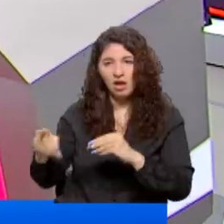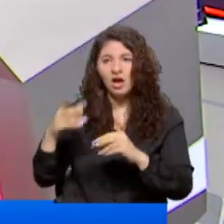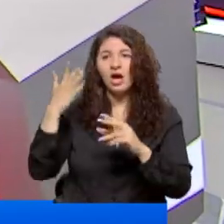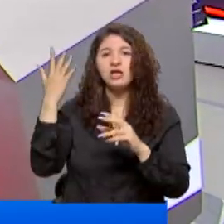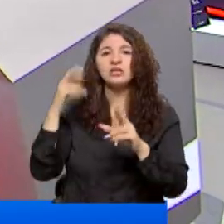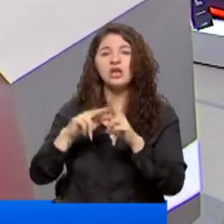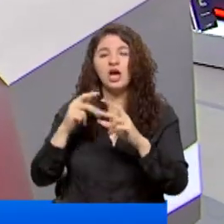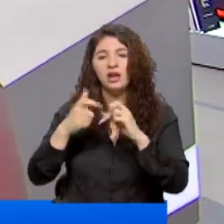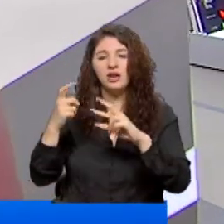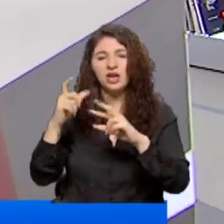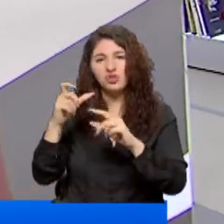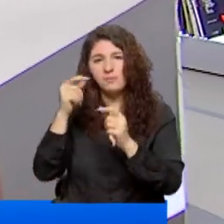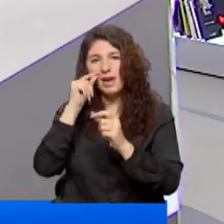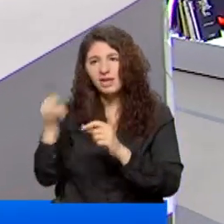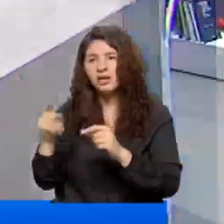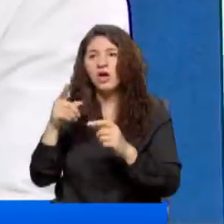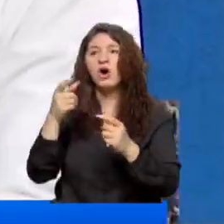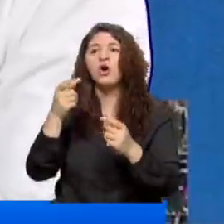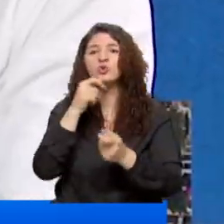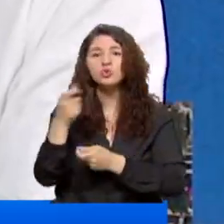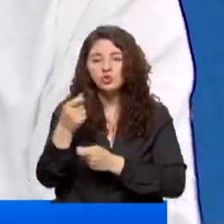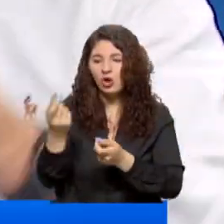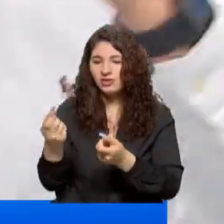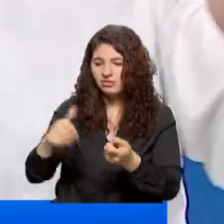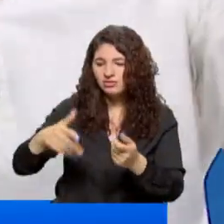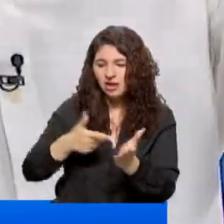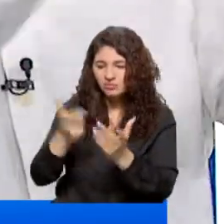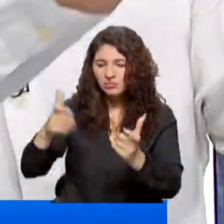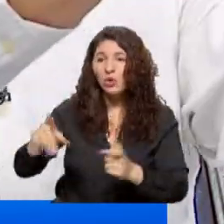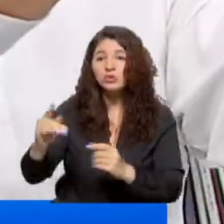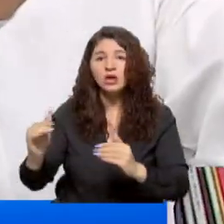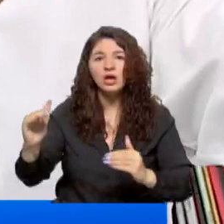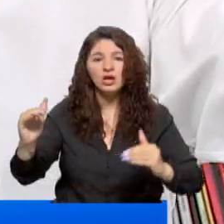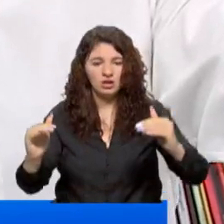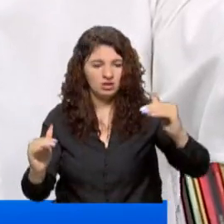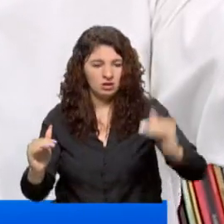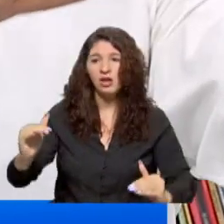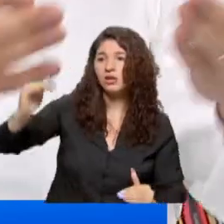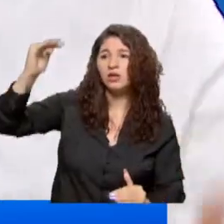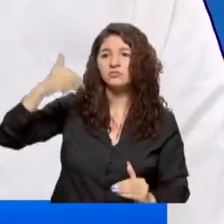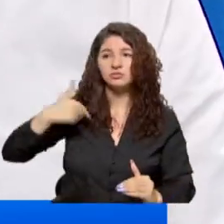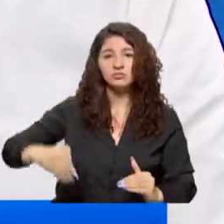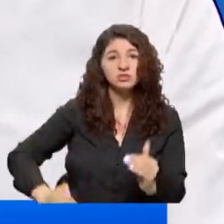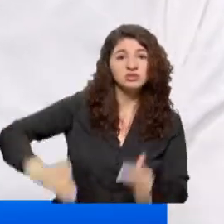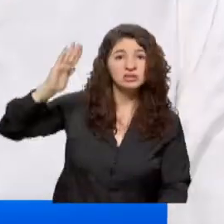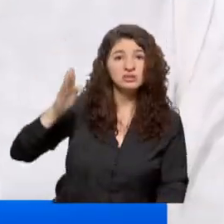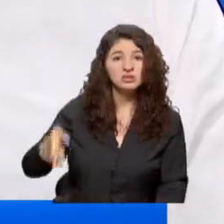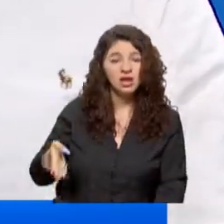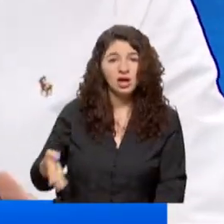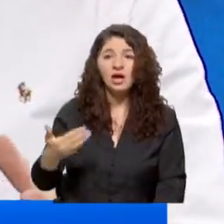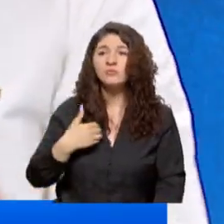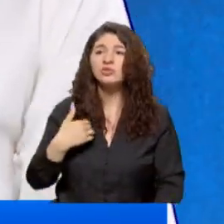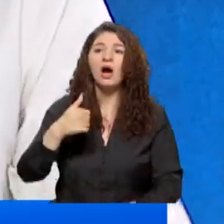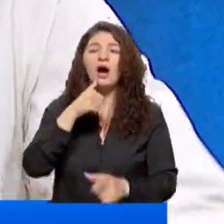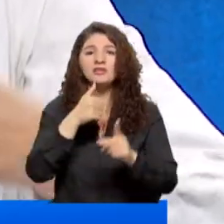Karacabey'de birçok bölgede ki Suluova tarım arazilerimiz in fiyatı oranın üzerinde Evet yani